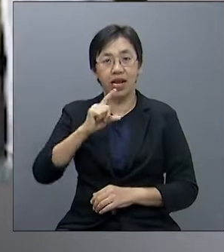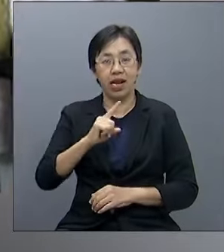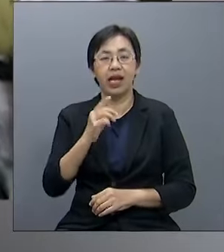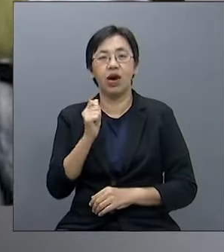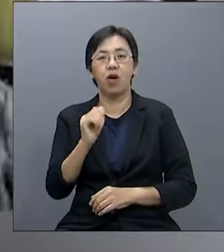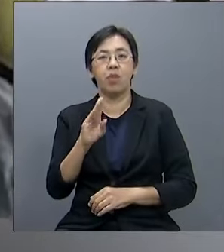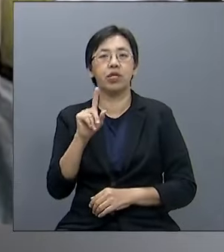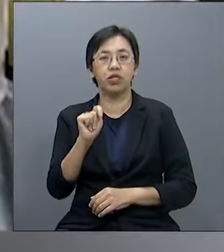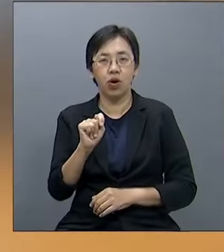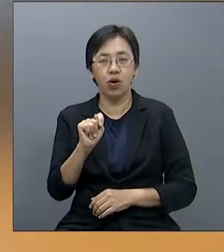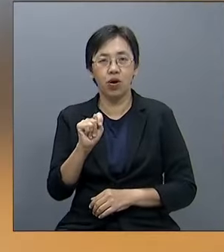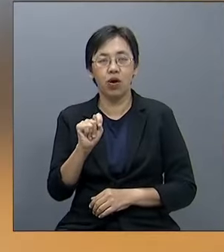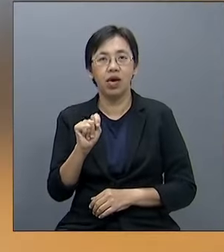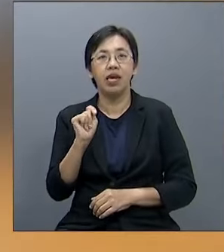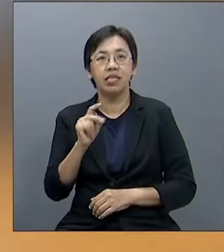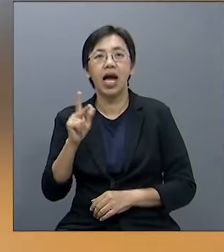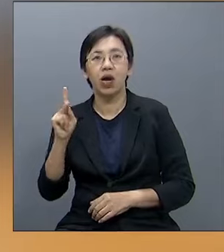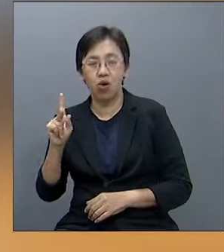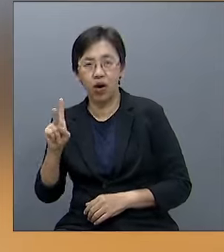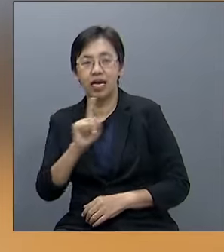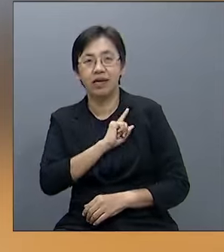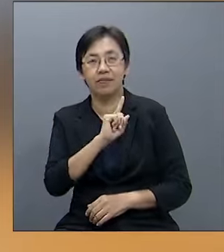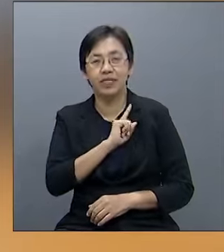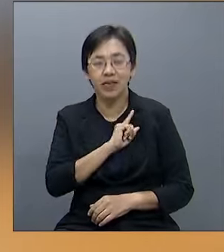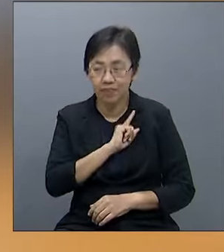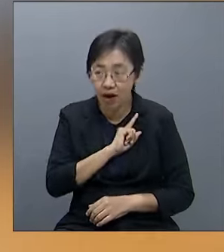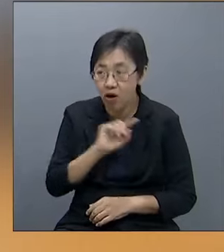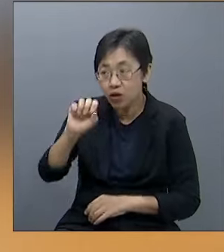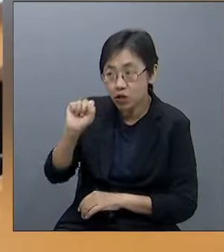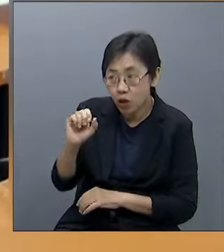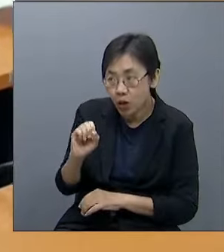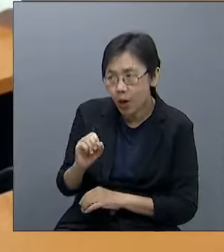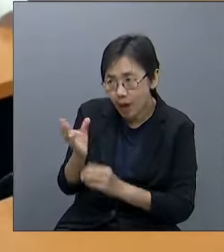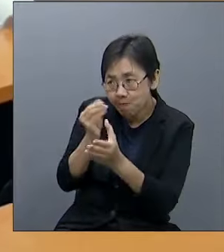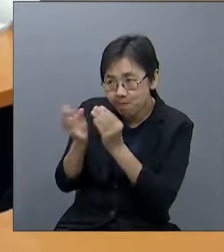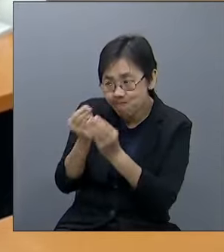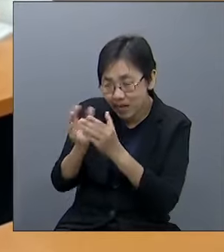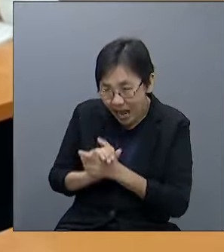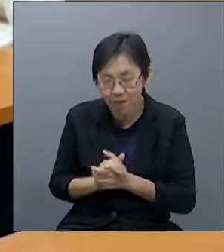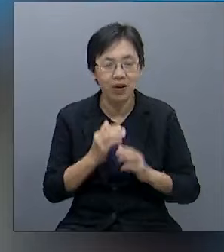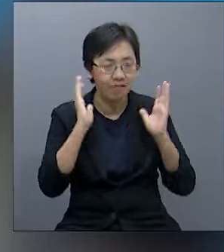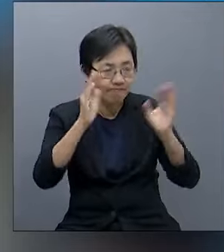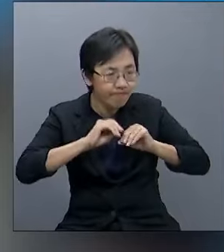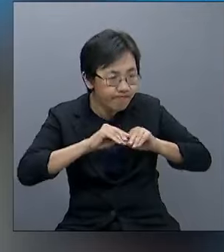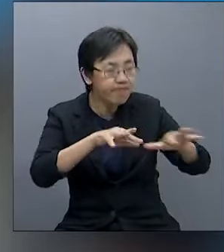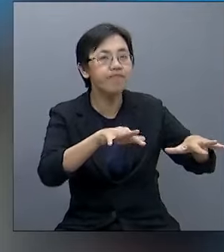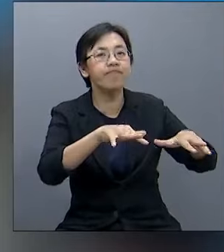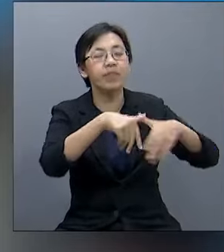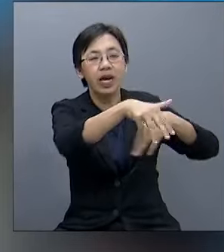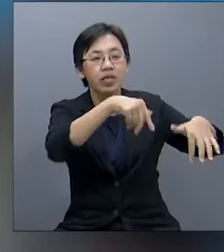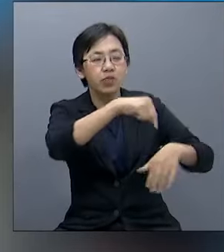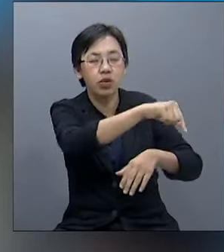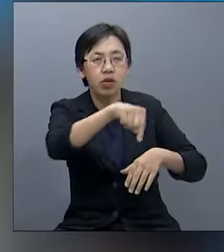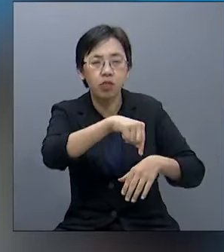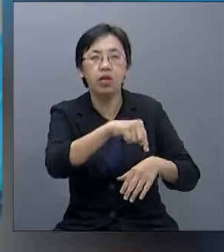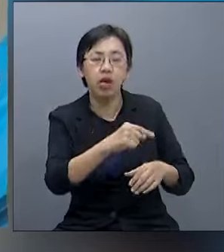ท้องถิ่นก็คืออบต.ท่าคอยเนี่ยเป็นผู้รับสารสื่อสารนะคะแล้วก็นำองค์ความรู้มา